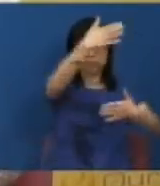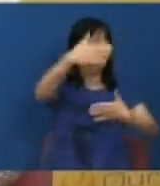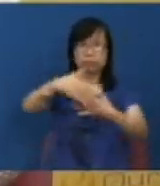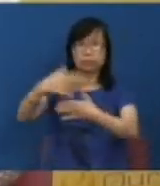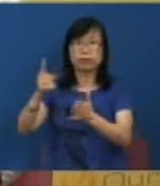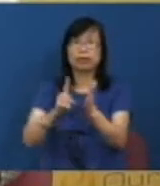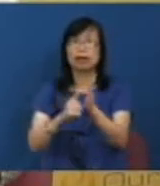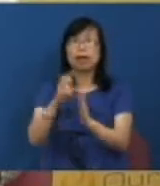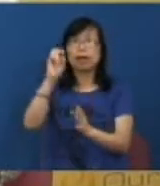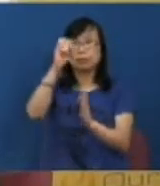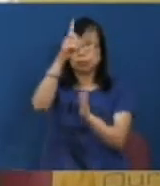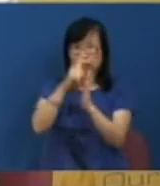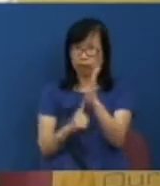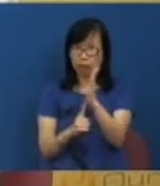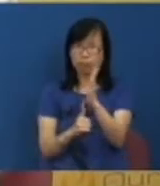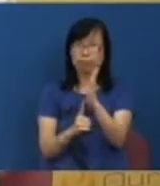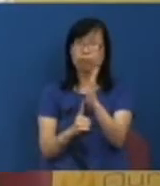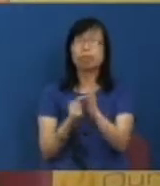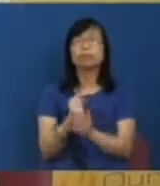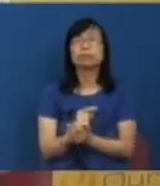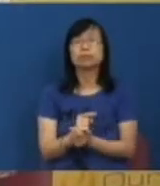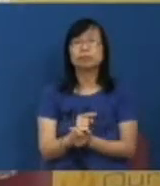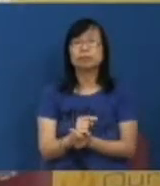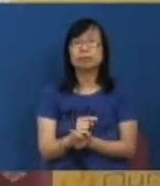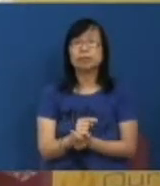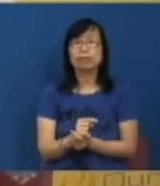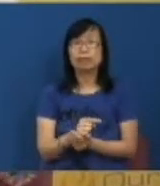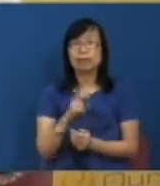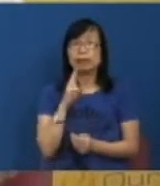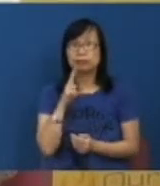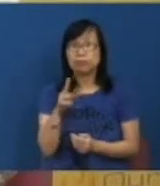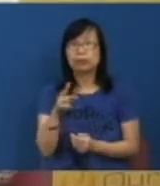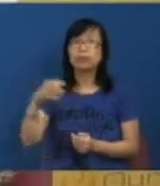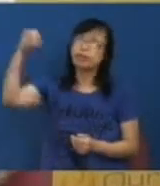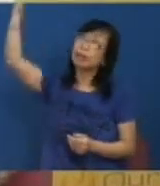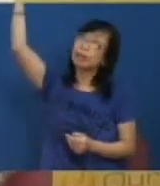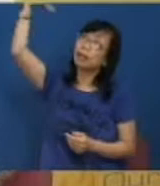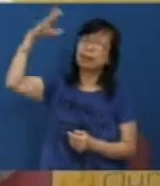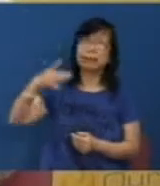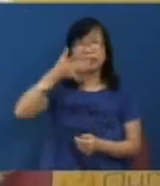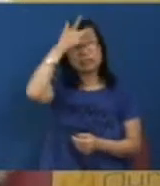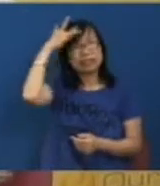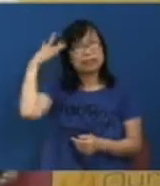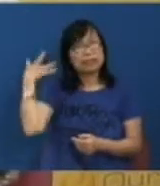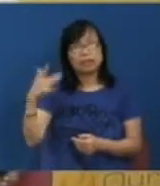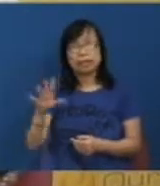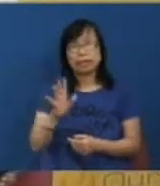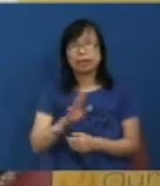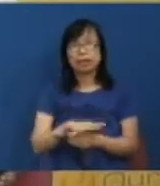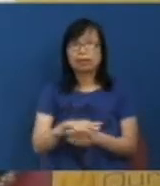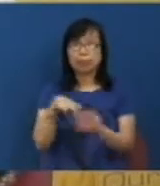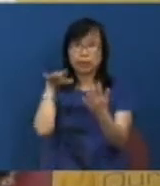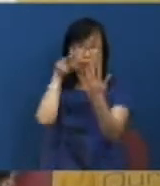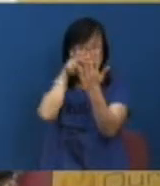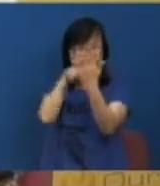温度咧就會下降啊，咁然後咧就令到即係啲太陽能咧嘅熱力咧就唔會直接。即係透過石